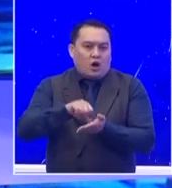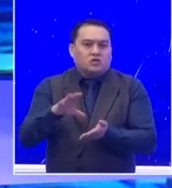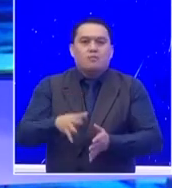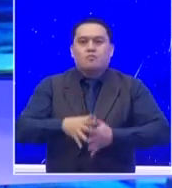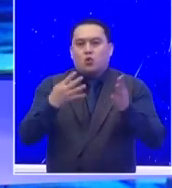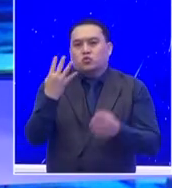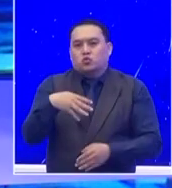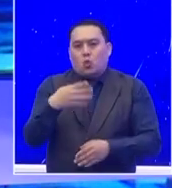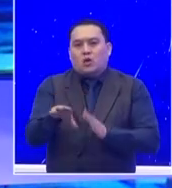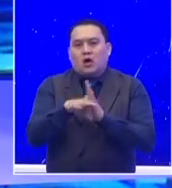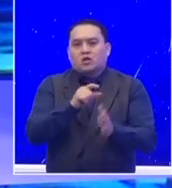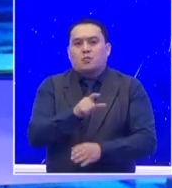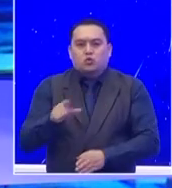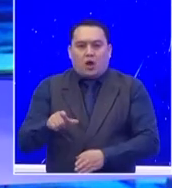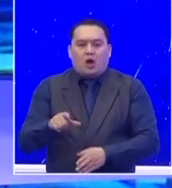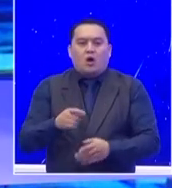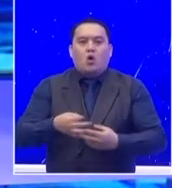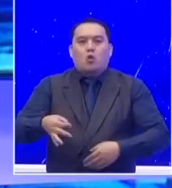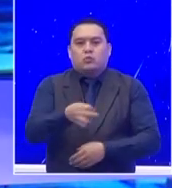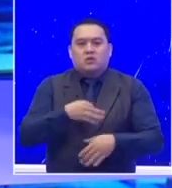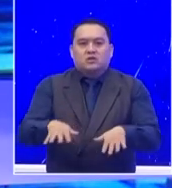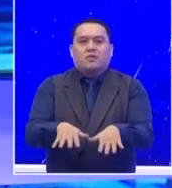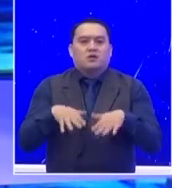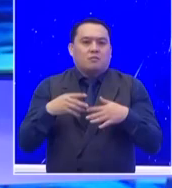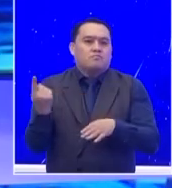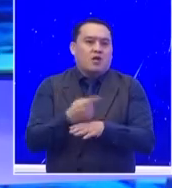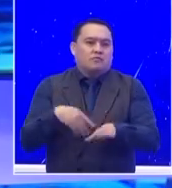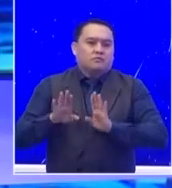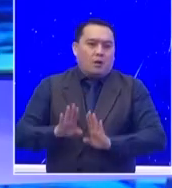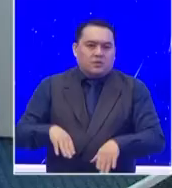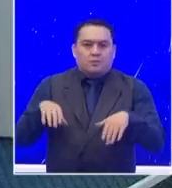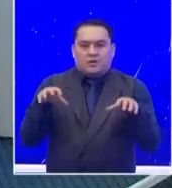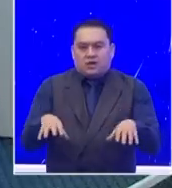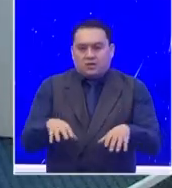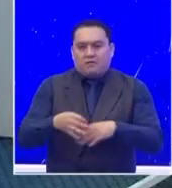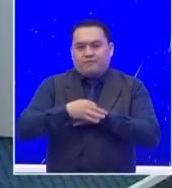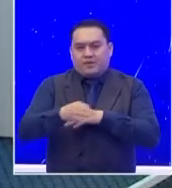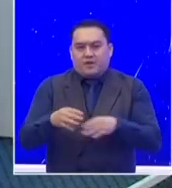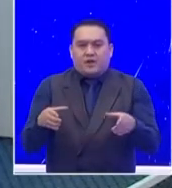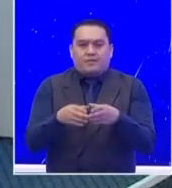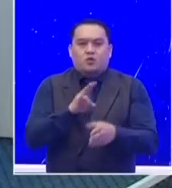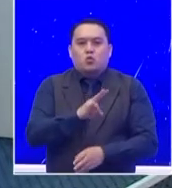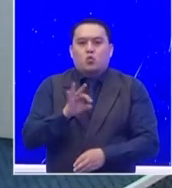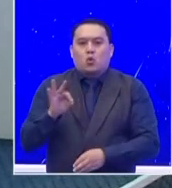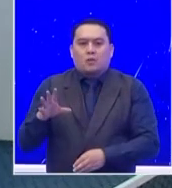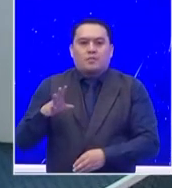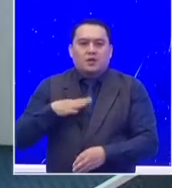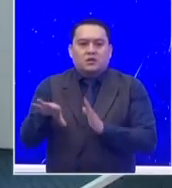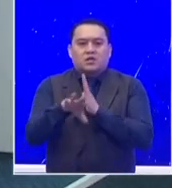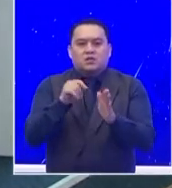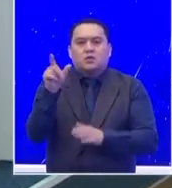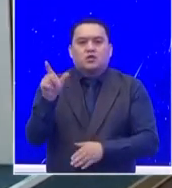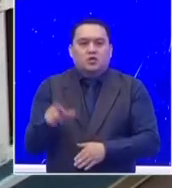участие более 40 депутатов и членов областного маслихата. Первым заместителем председателя регионального филиала партии «Нур Отан»